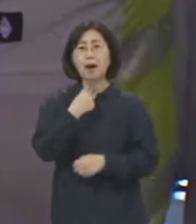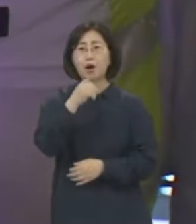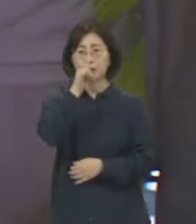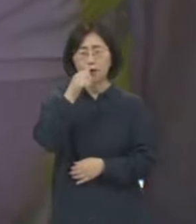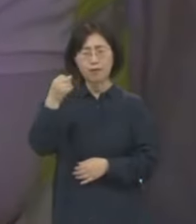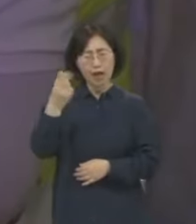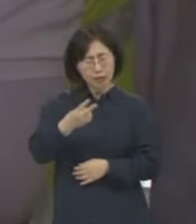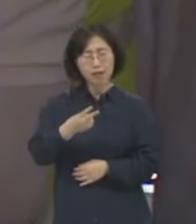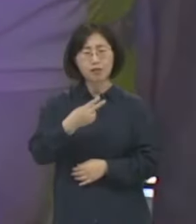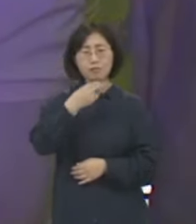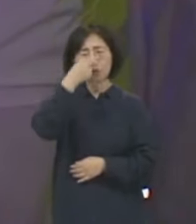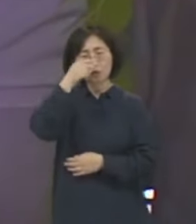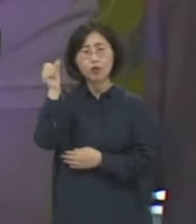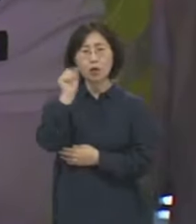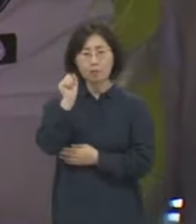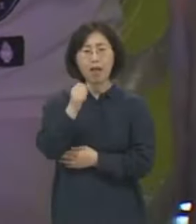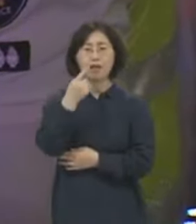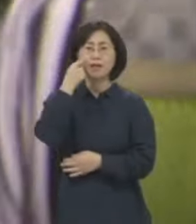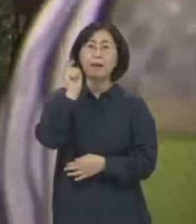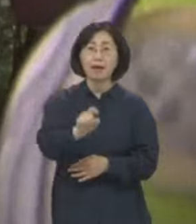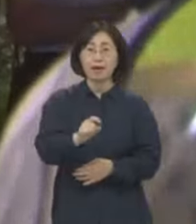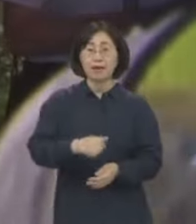다시 운전대를 잡았다 적발됐습니다.